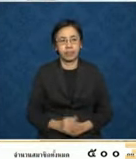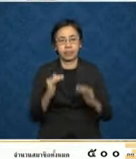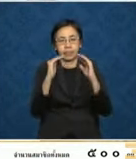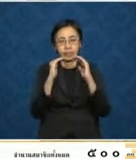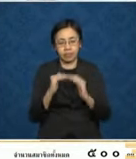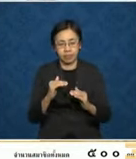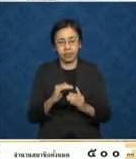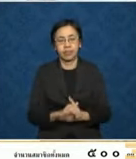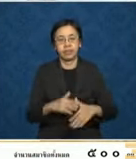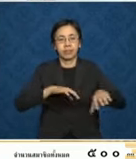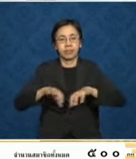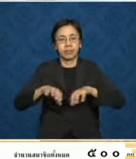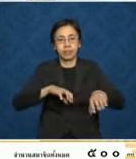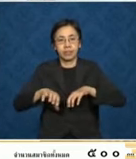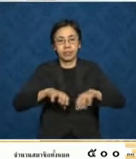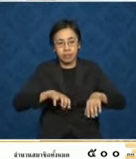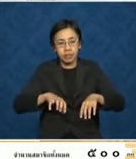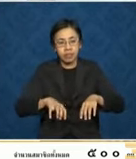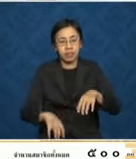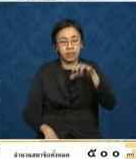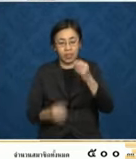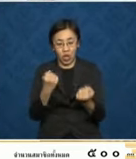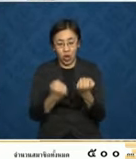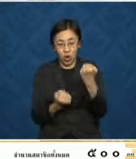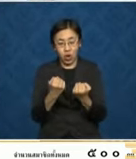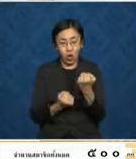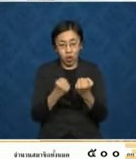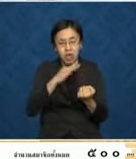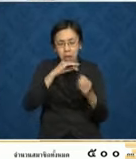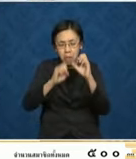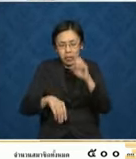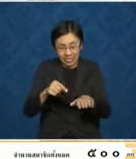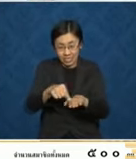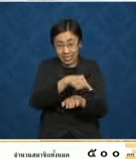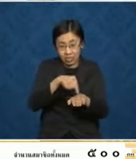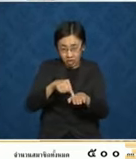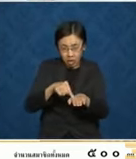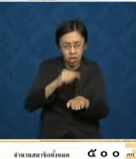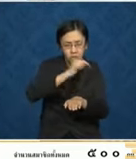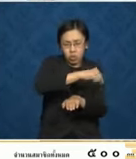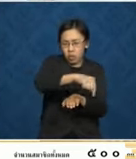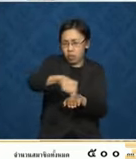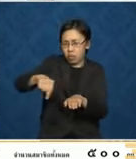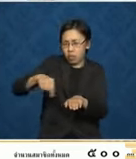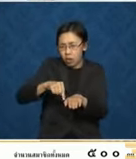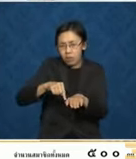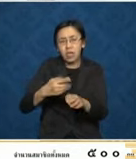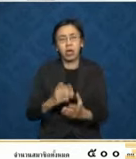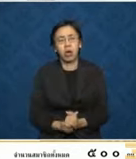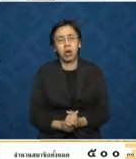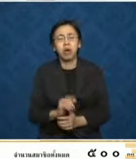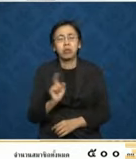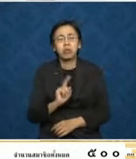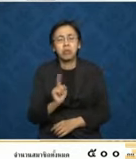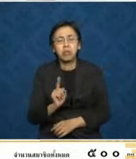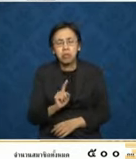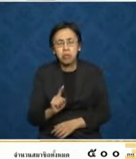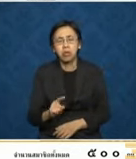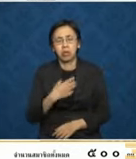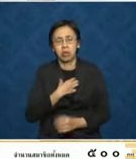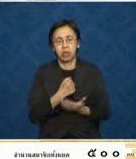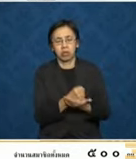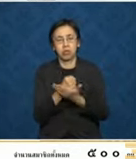เรื่องการบริหารจัดการรอบของรถเก็บขยะค่ะที่ทางองค์กรปกครองท้องถิ่นเนี่ยต้องอำนวยความสะดวกให้กับประชาชน